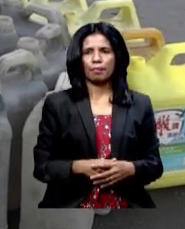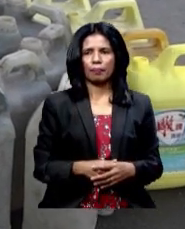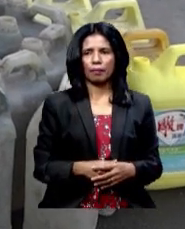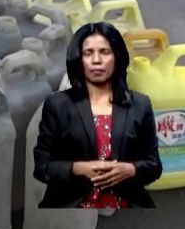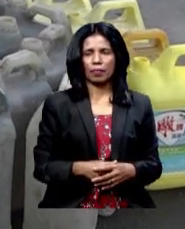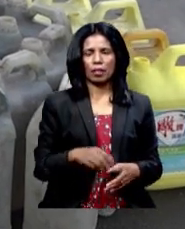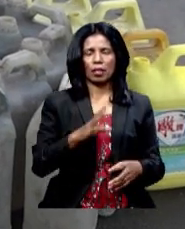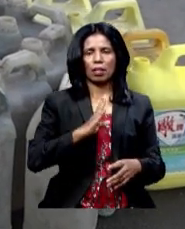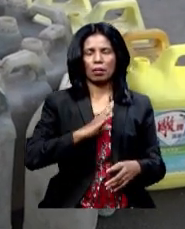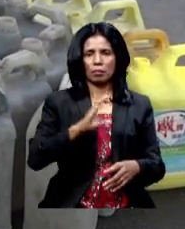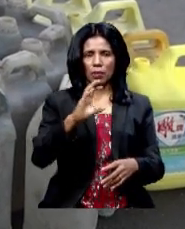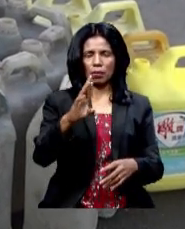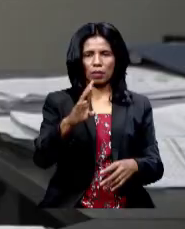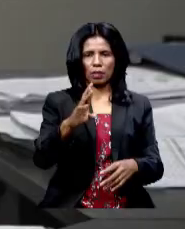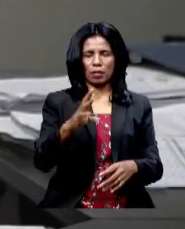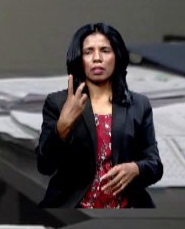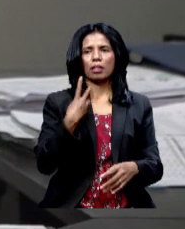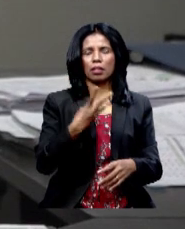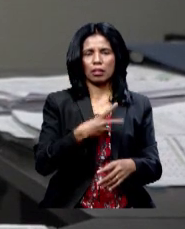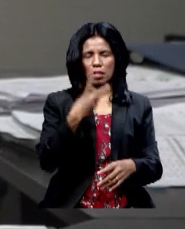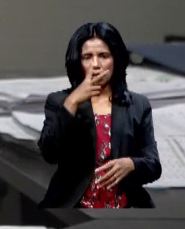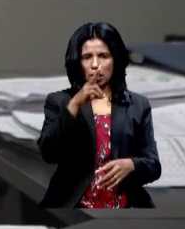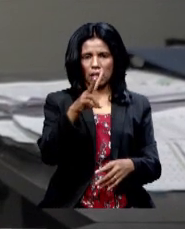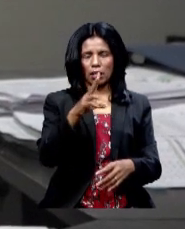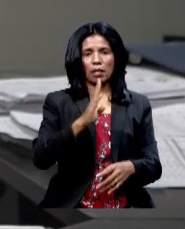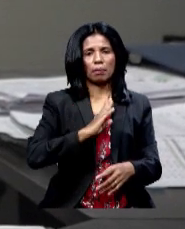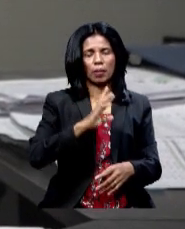kamia bekora. Agora dao kita mos ita halo